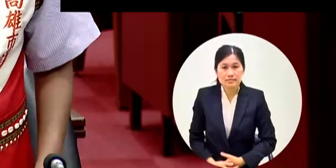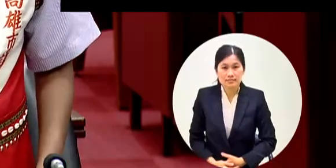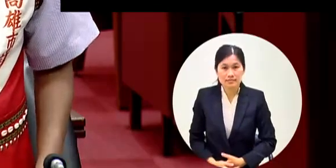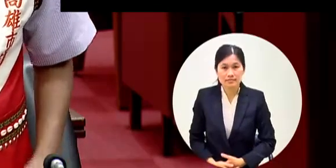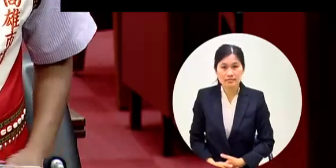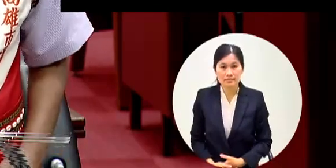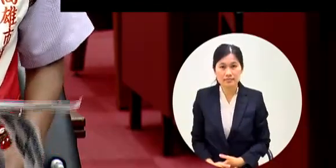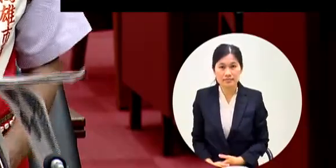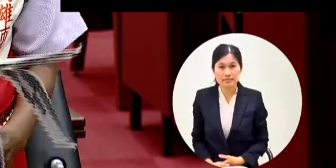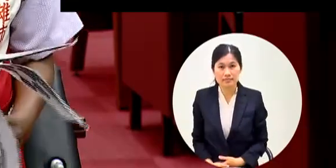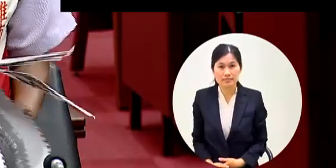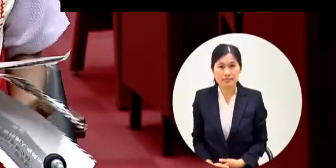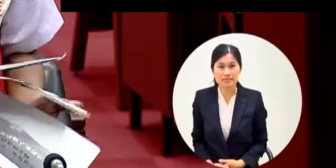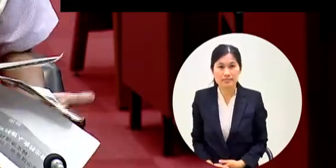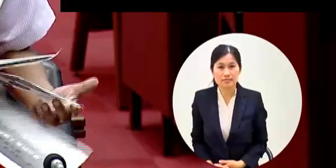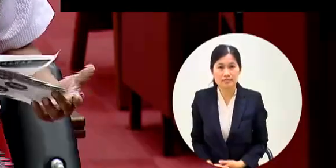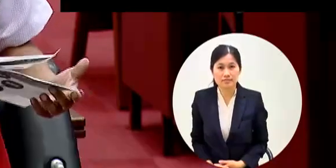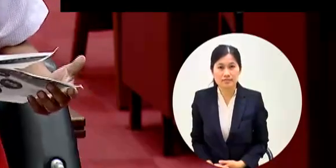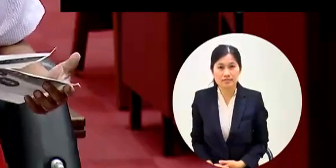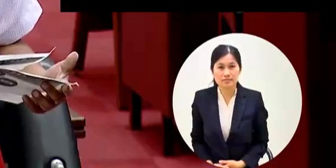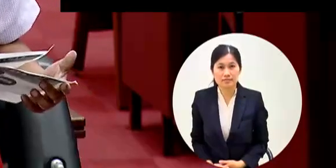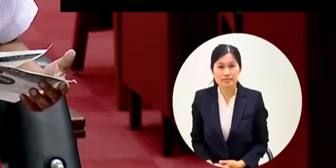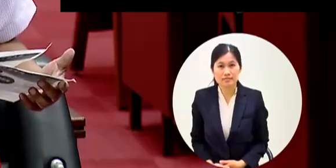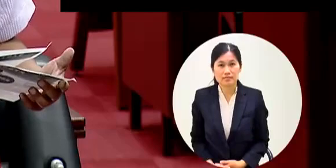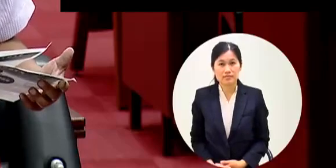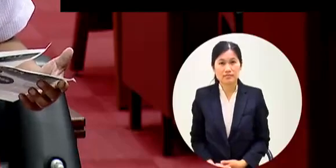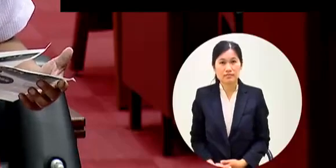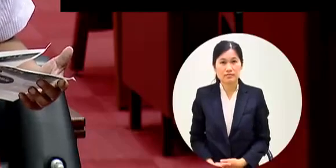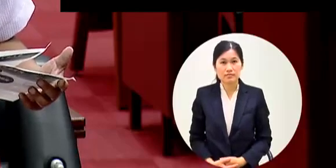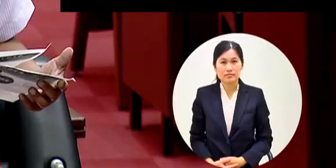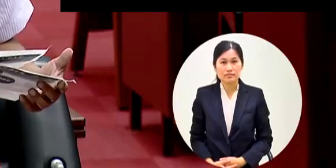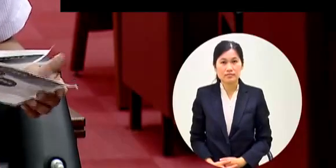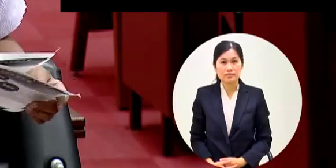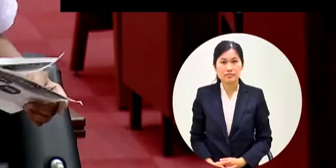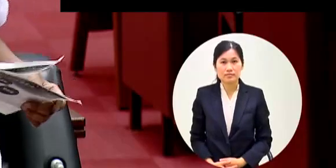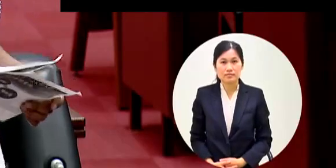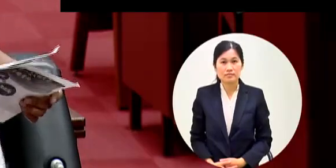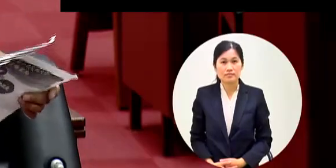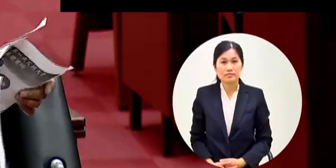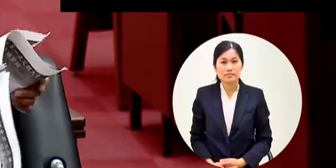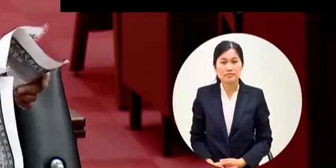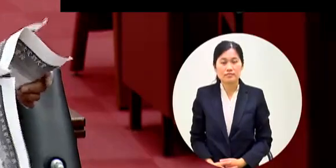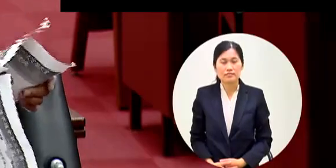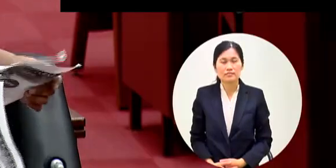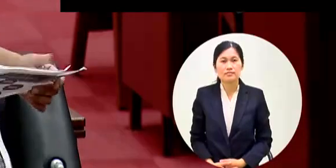所以这一题，我要请我们的地政局局长来回答。